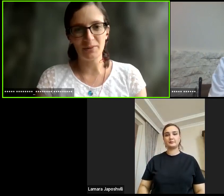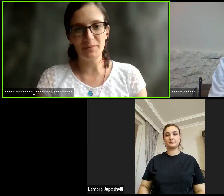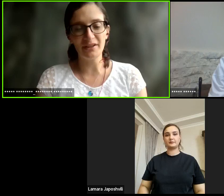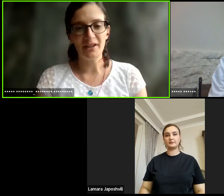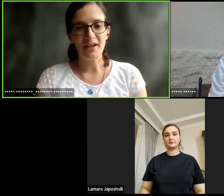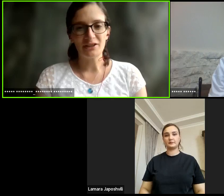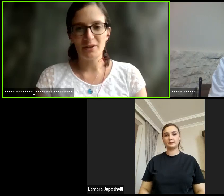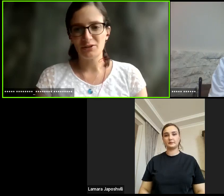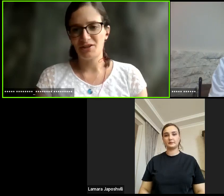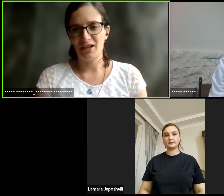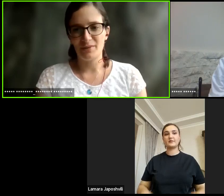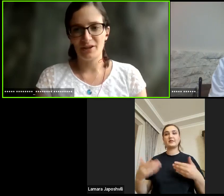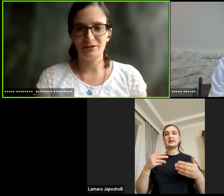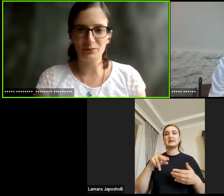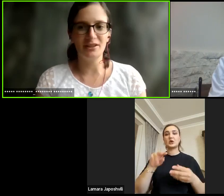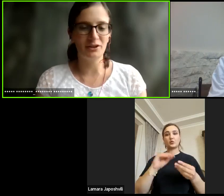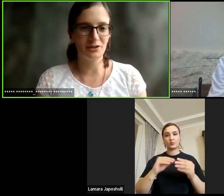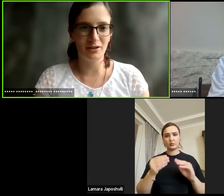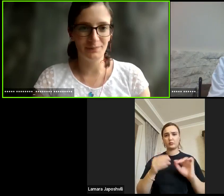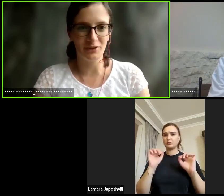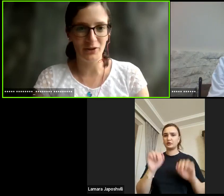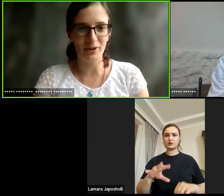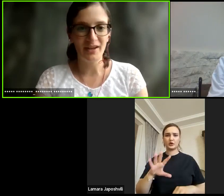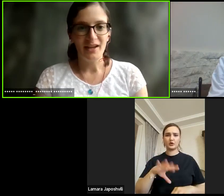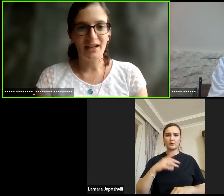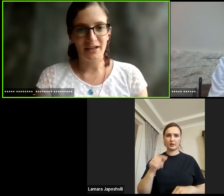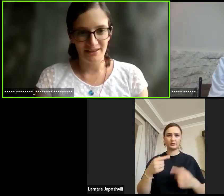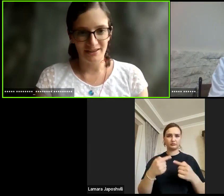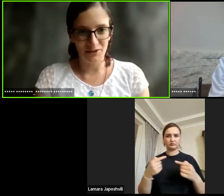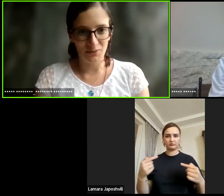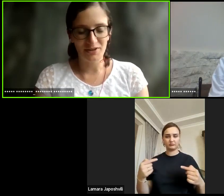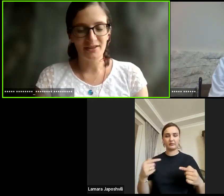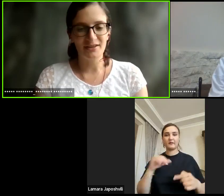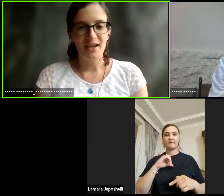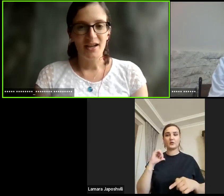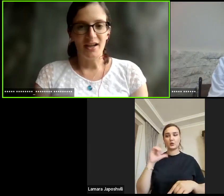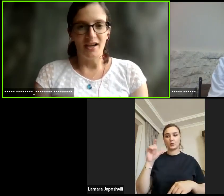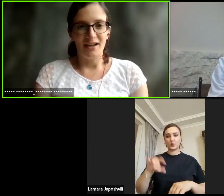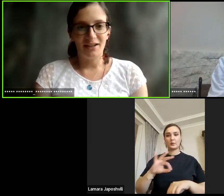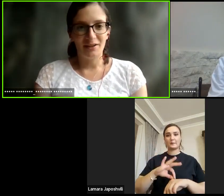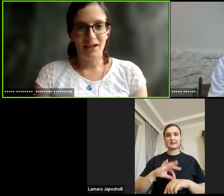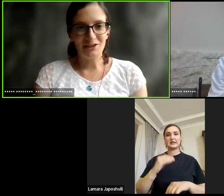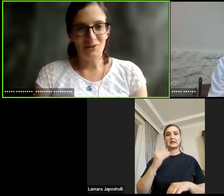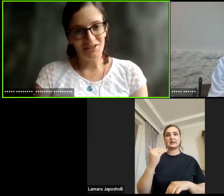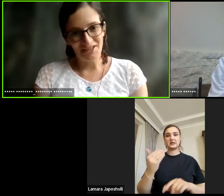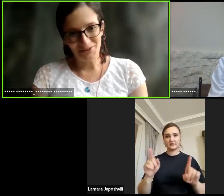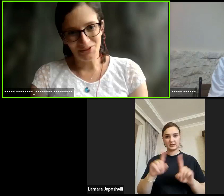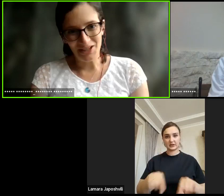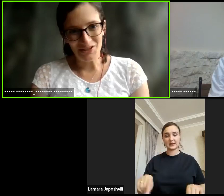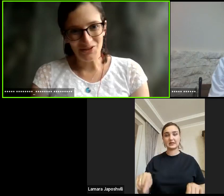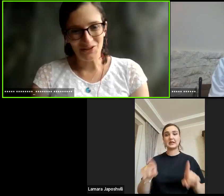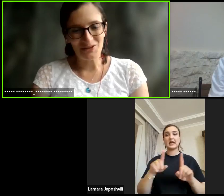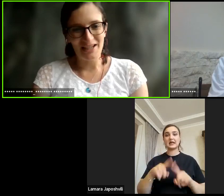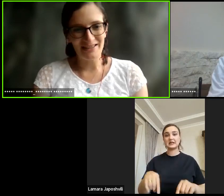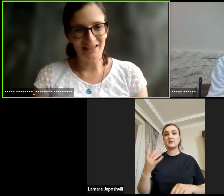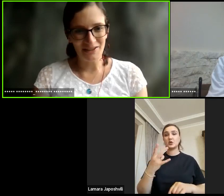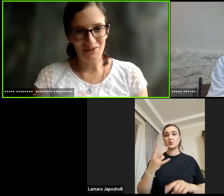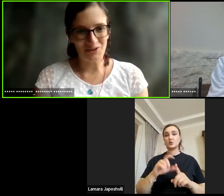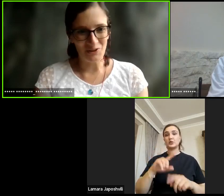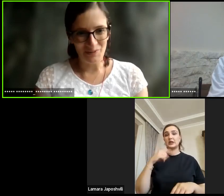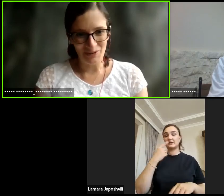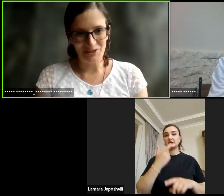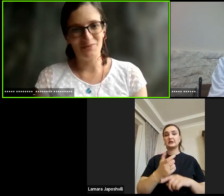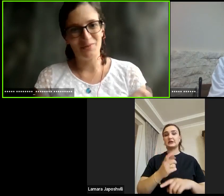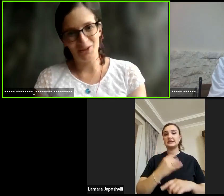სიარულის პრობლემები, სხვადასხვა შეიძლება იყოს ზვარეობები და ასევე თვითონ პაციენტისთვისაც. ასევე ისიც უნდა აღინიშნოს, რომ ძალიან საინტერესო